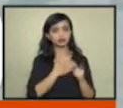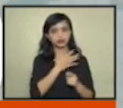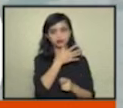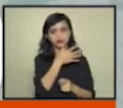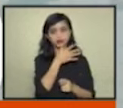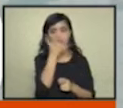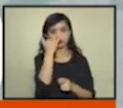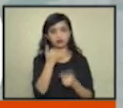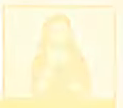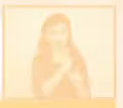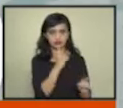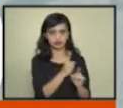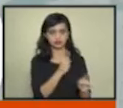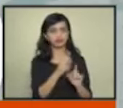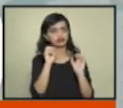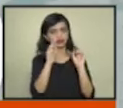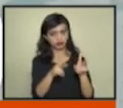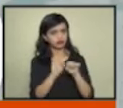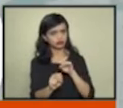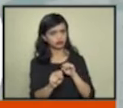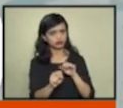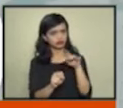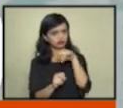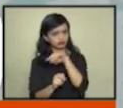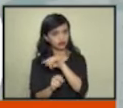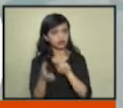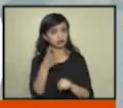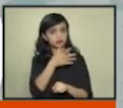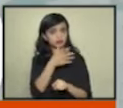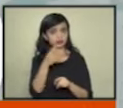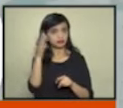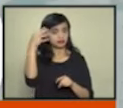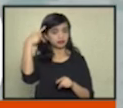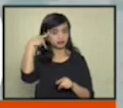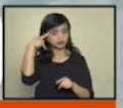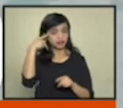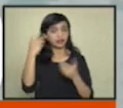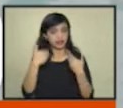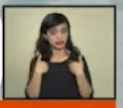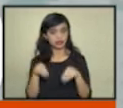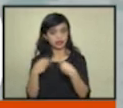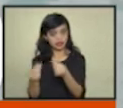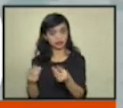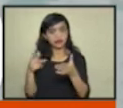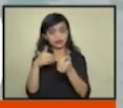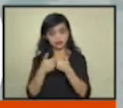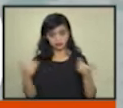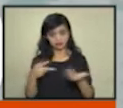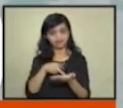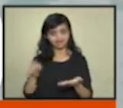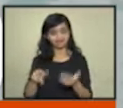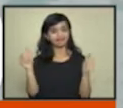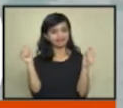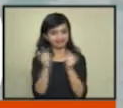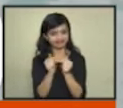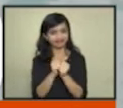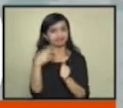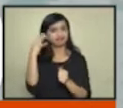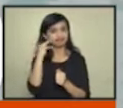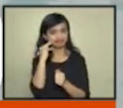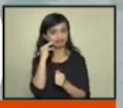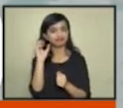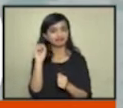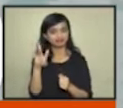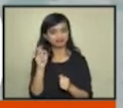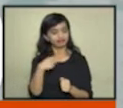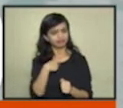ko nakuha sa kanya. Ito na lang po, sir. Si Mang Pepe makakatanggap po ng separation pay. Sir, isama niyo na po si Nanay Emilita. Ako na